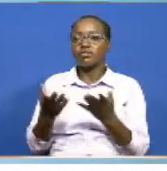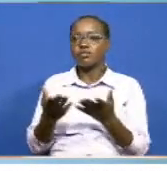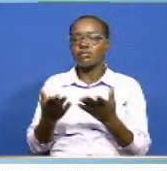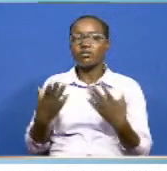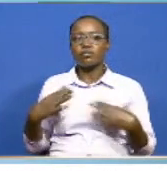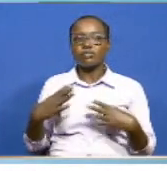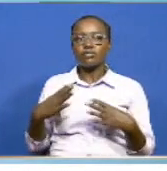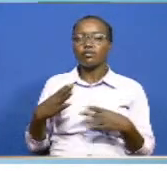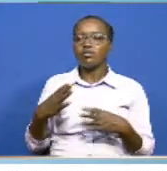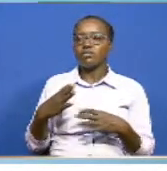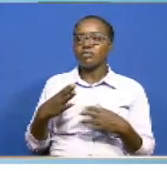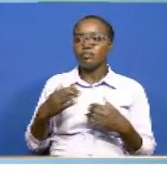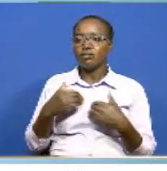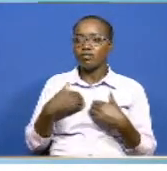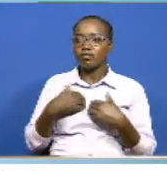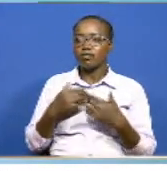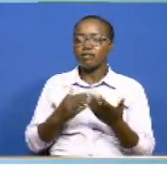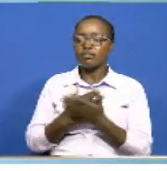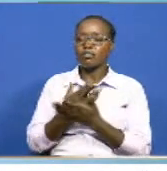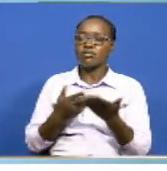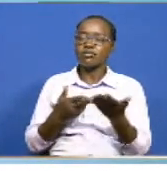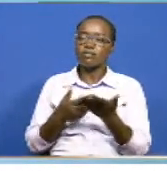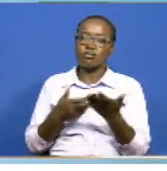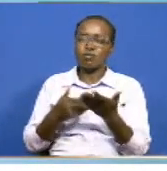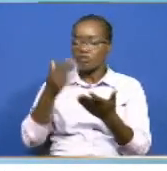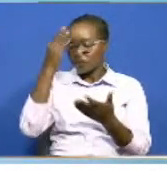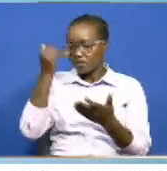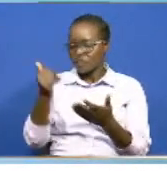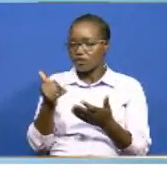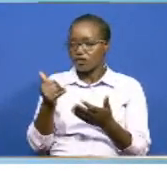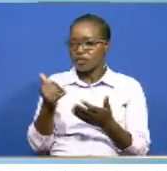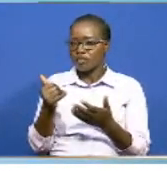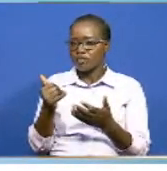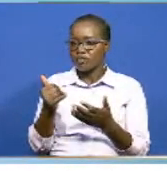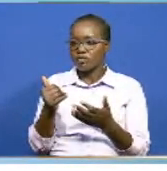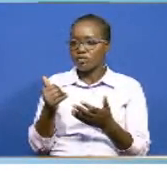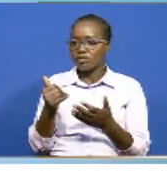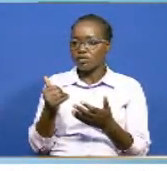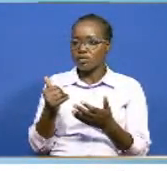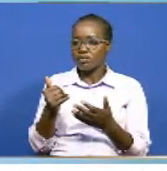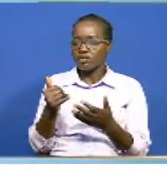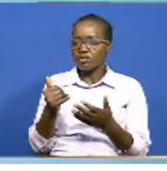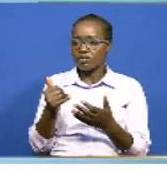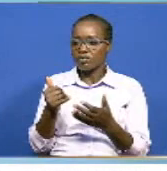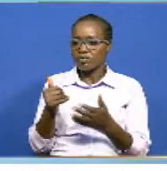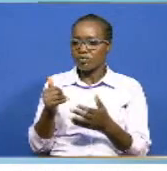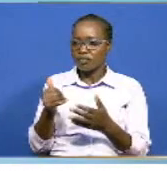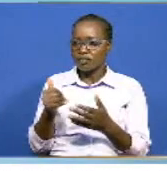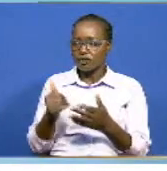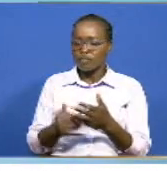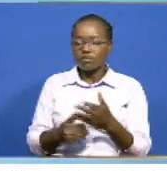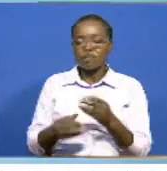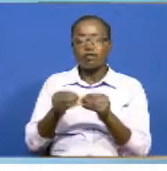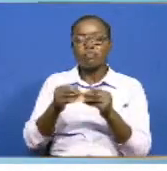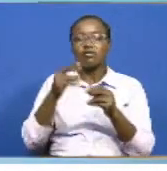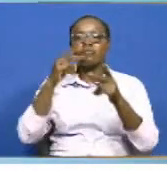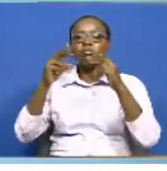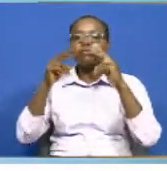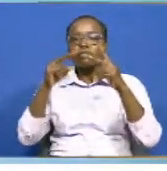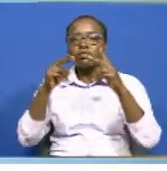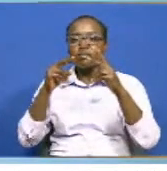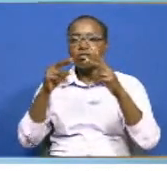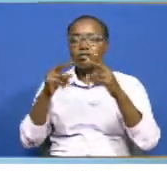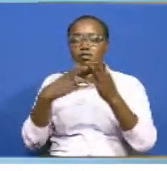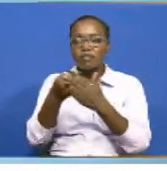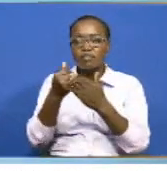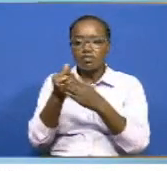wazifanye kutumia njia ya teknolojia, kwa sababu hakuna haja kuendelea labda kufanya matumizi mmeenda kufanya mkutano hotelini, mnatumia